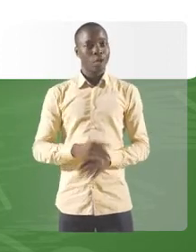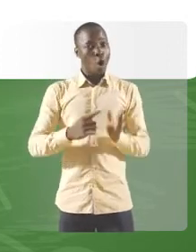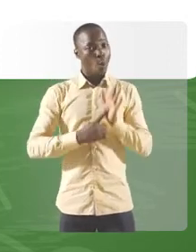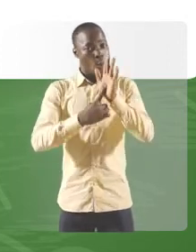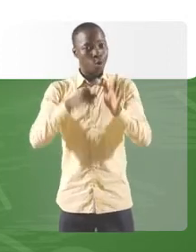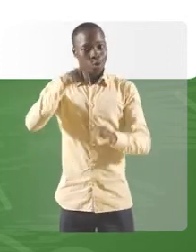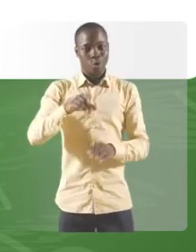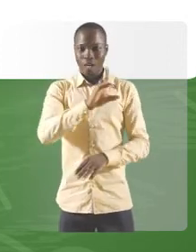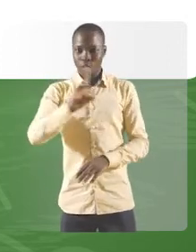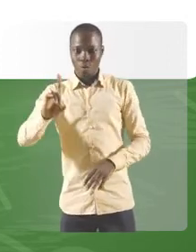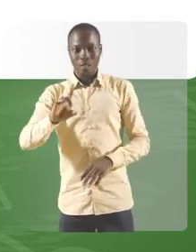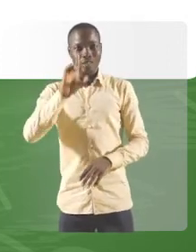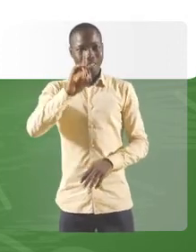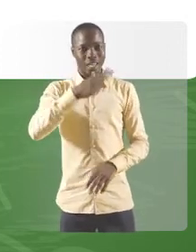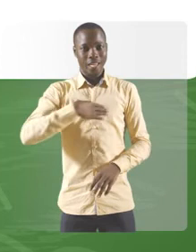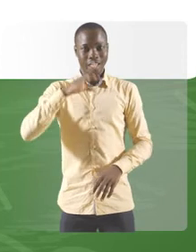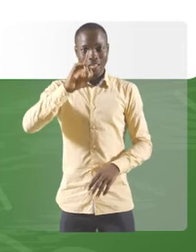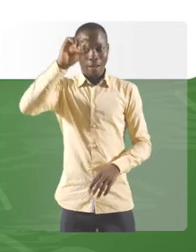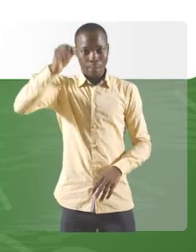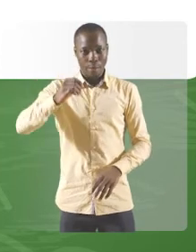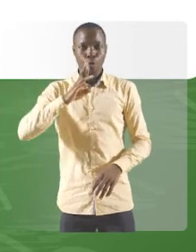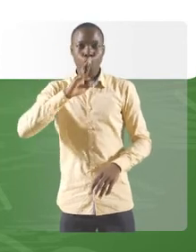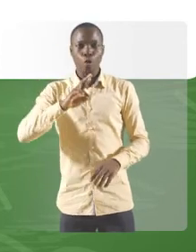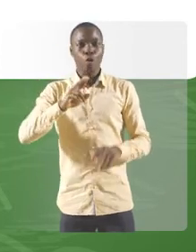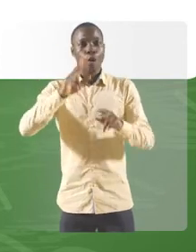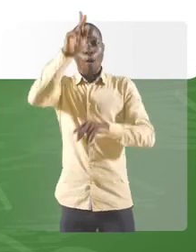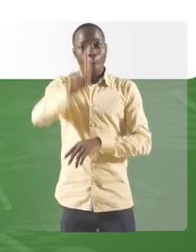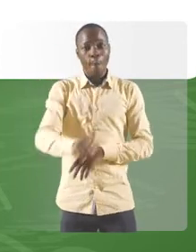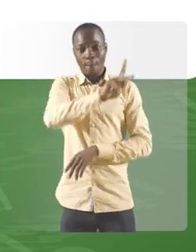que les droites D et D' sont perpendiculaires.